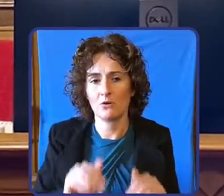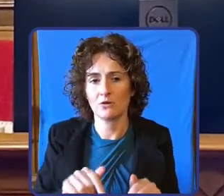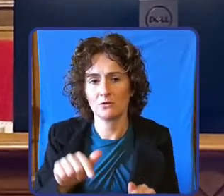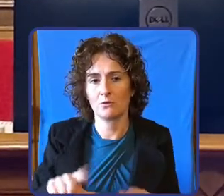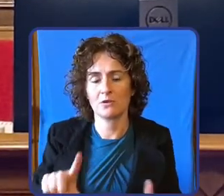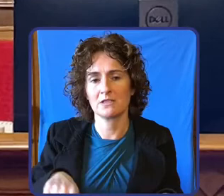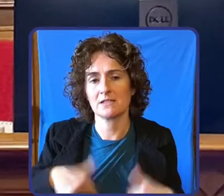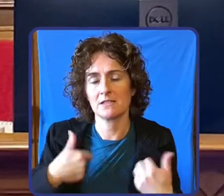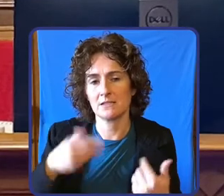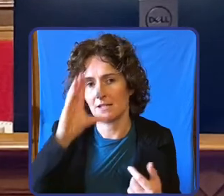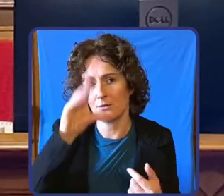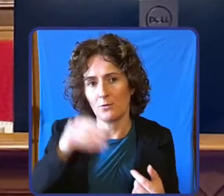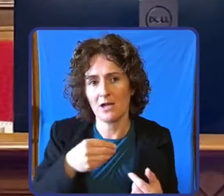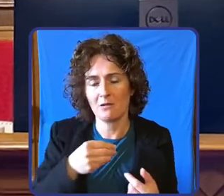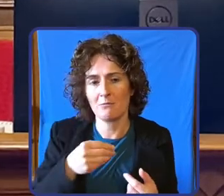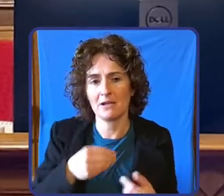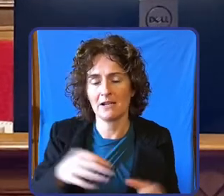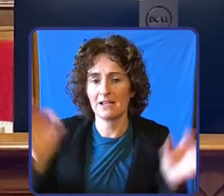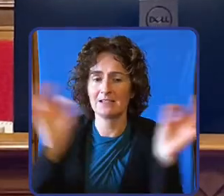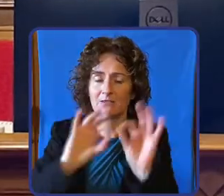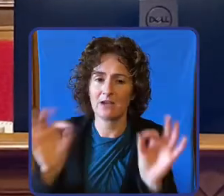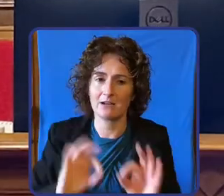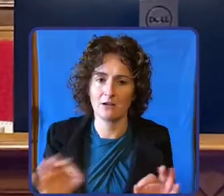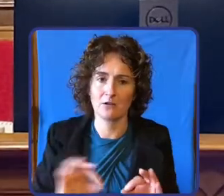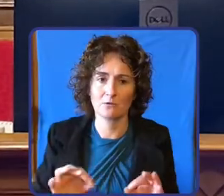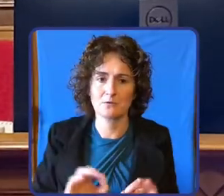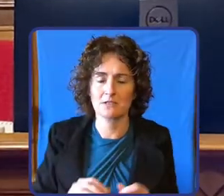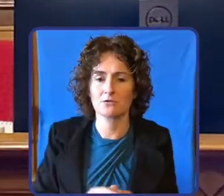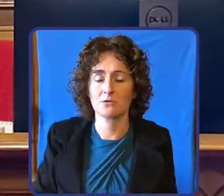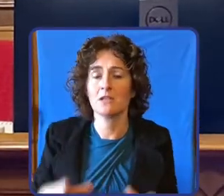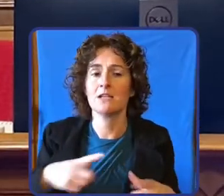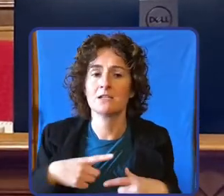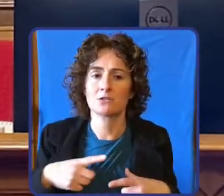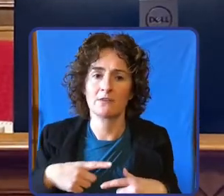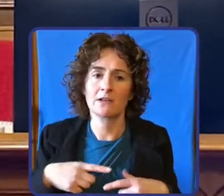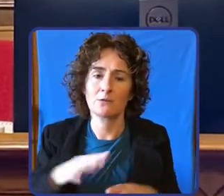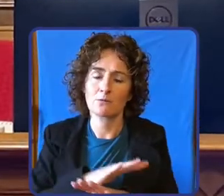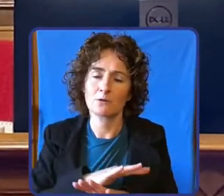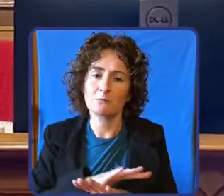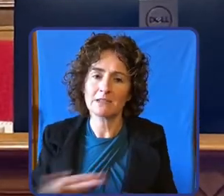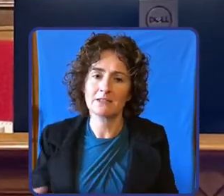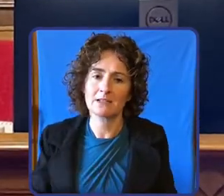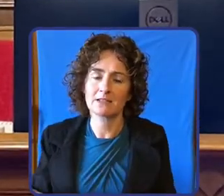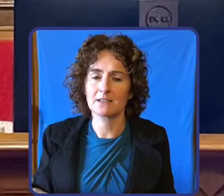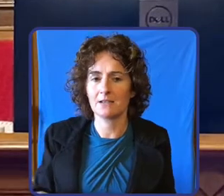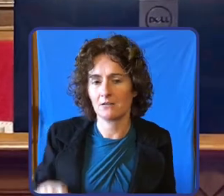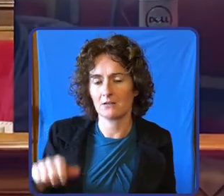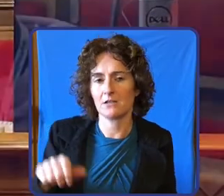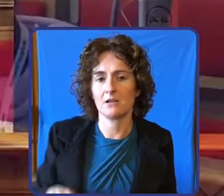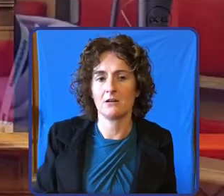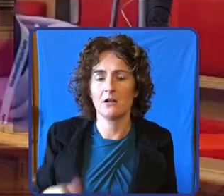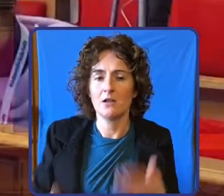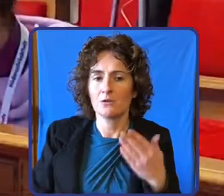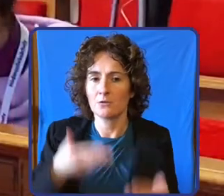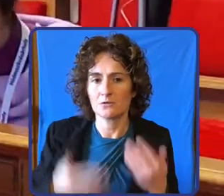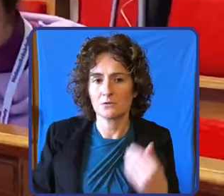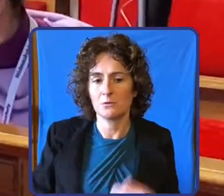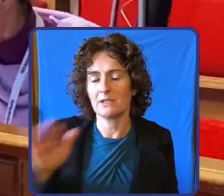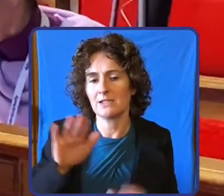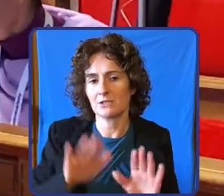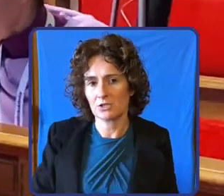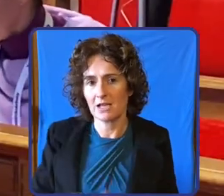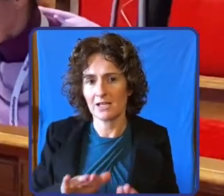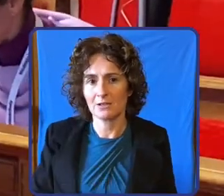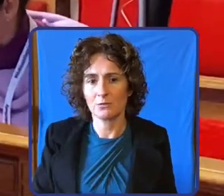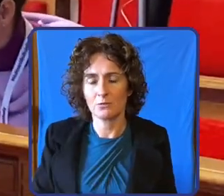vállalkozókat egyaránt. És igen, elvárjuk, hogy ebben mindenki, aki a közgyűlésben az vegyen részt. Bálint Gabriella, reméljük utolsó hozzászólása ez a